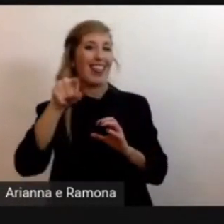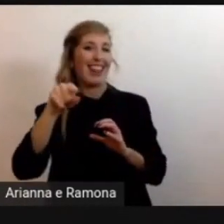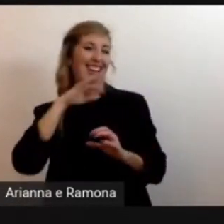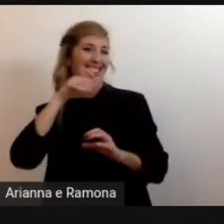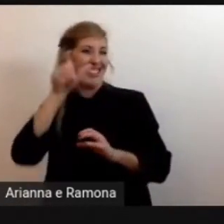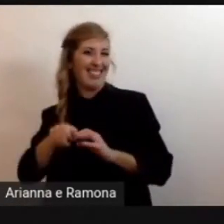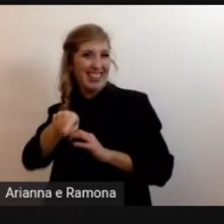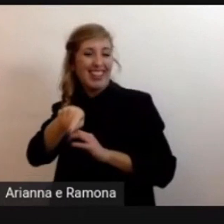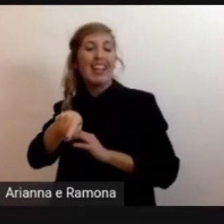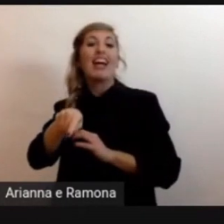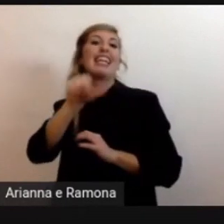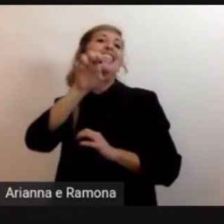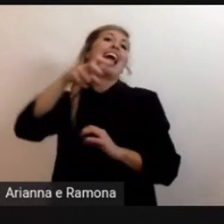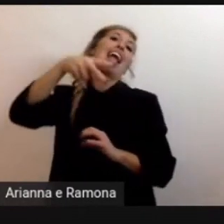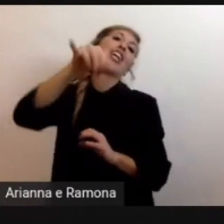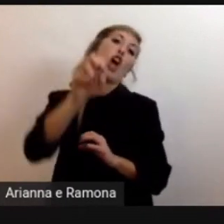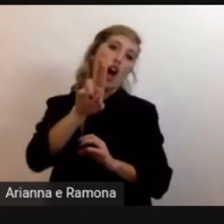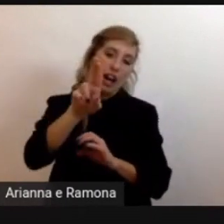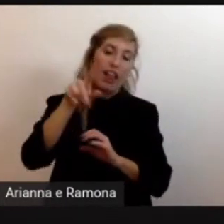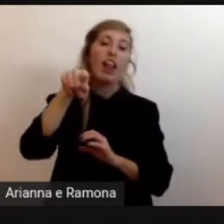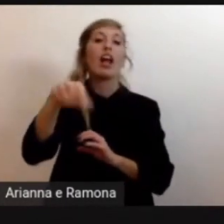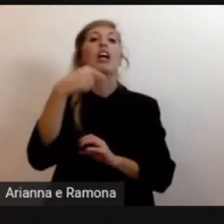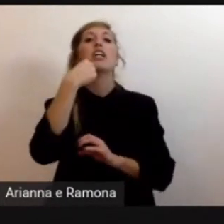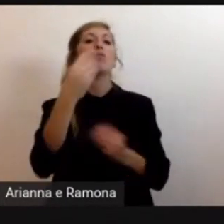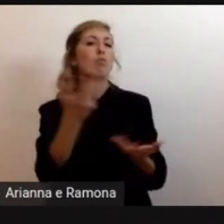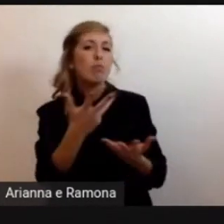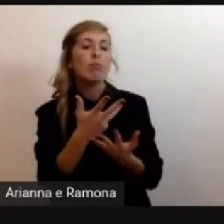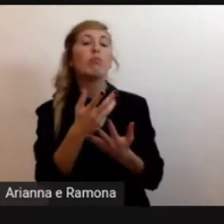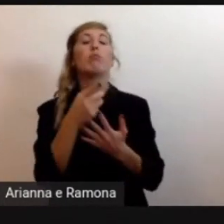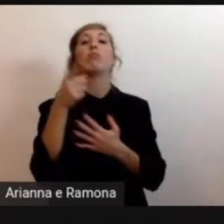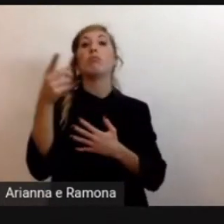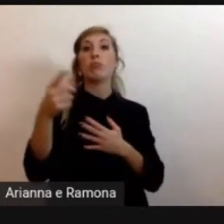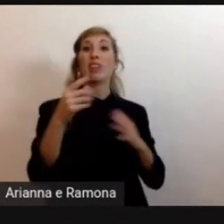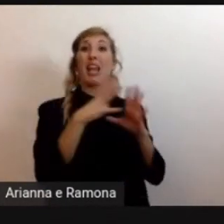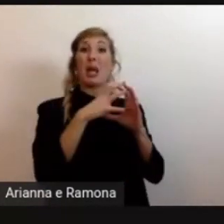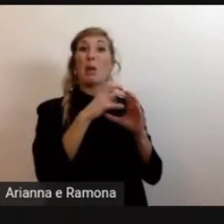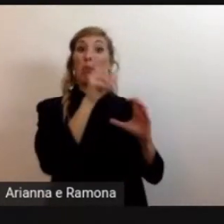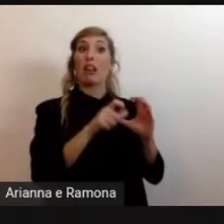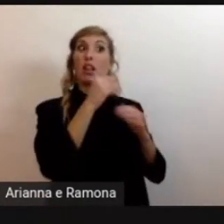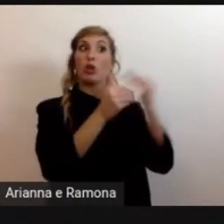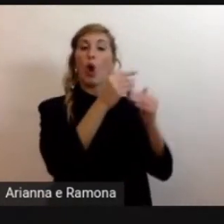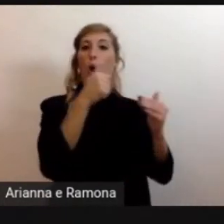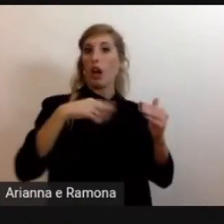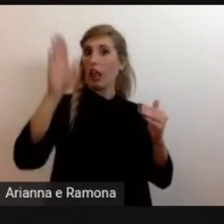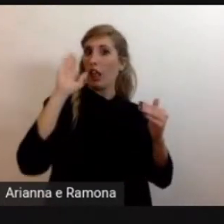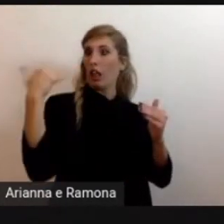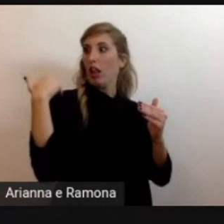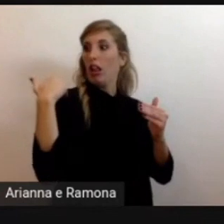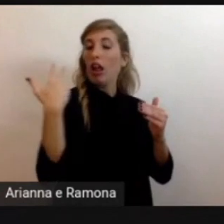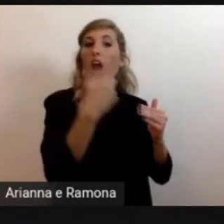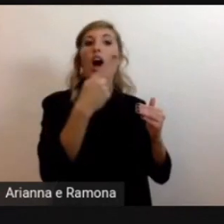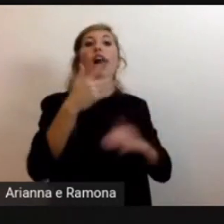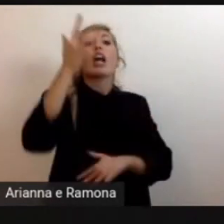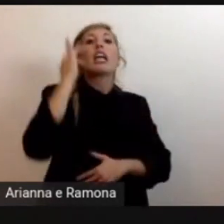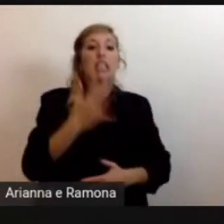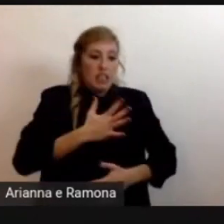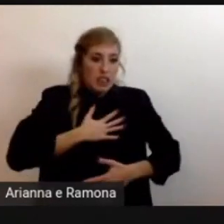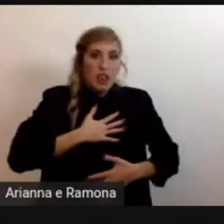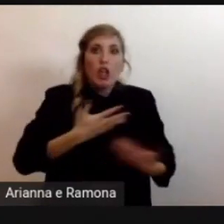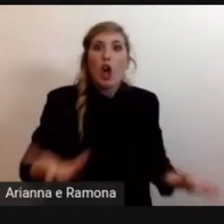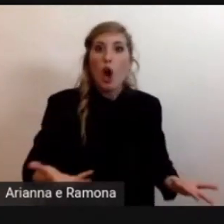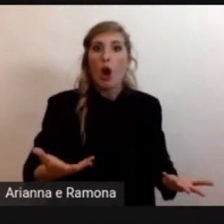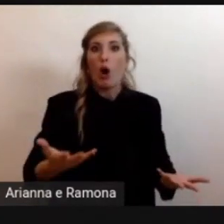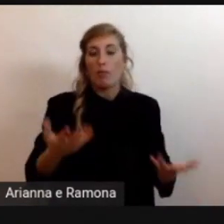disegno e la gente che rischiava del proprio infatti diceva i